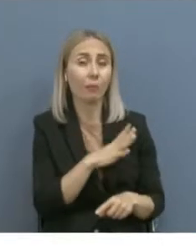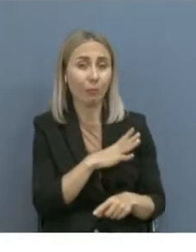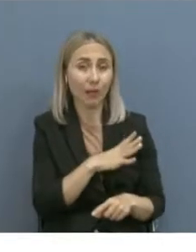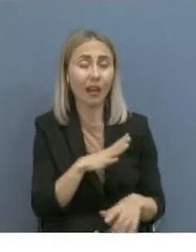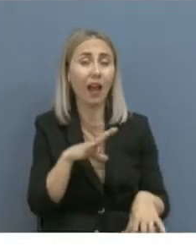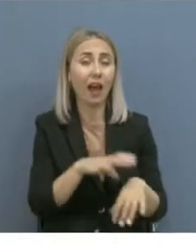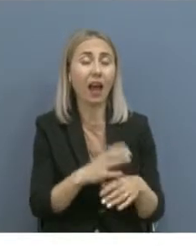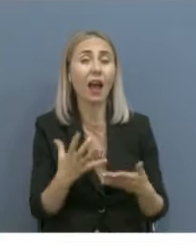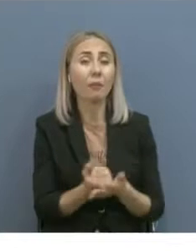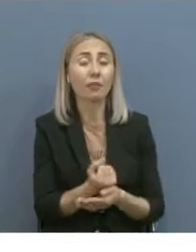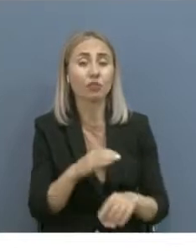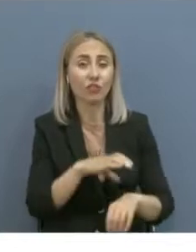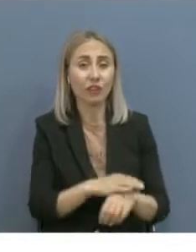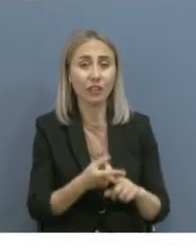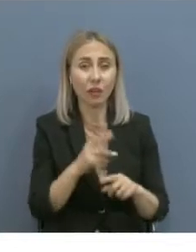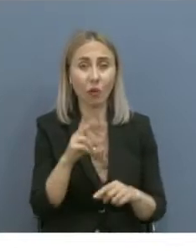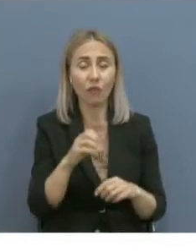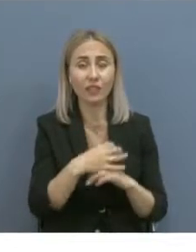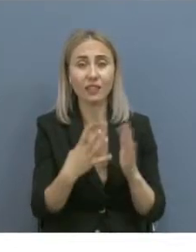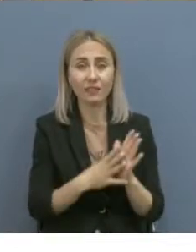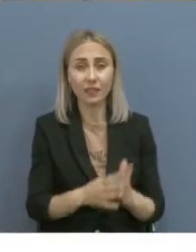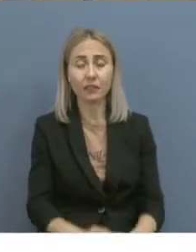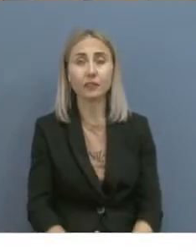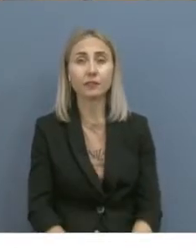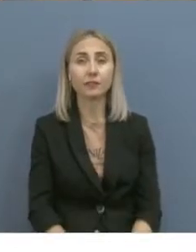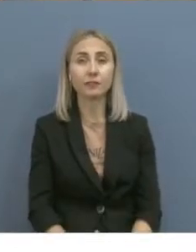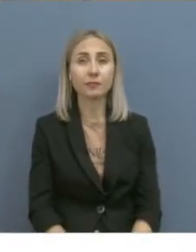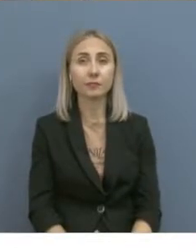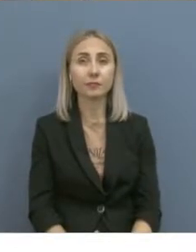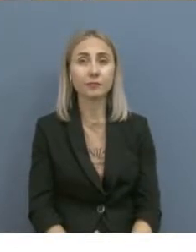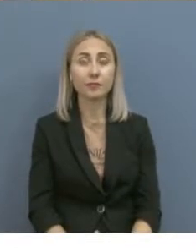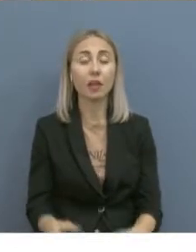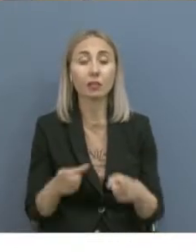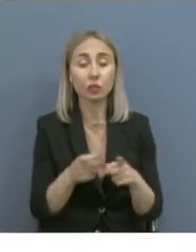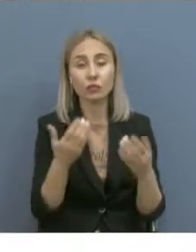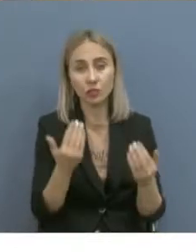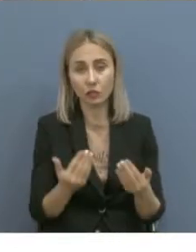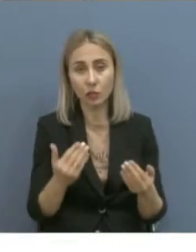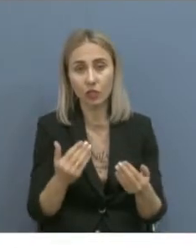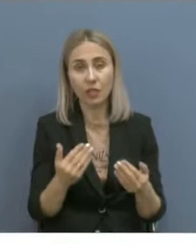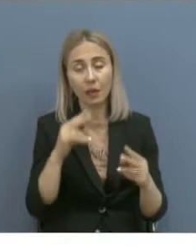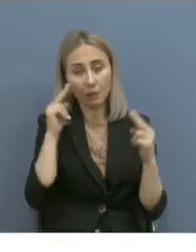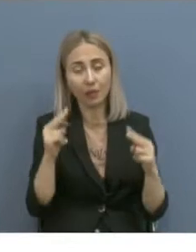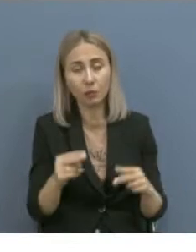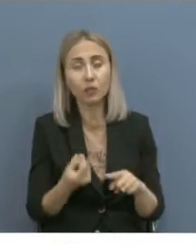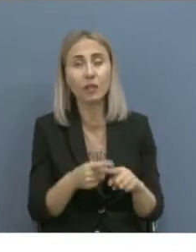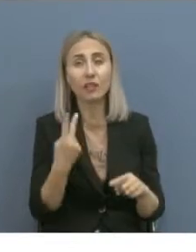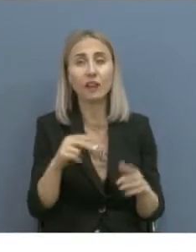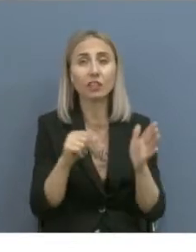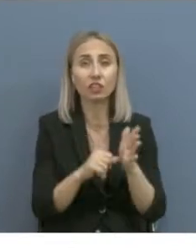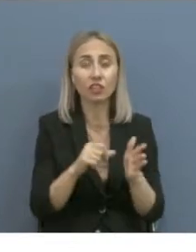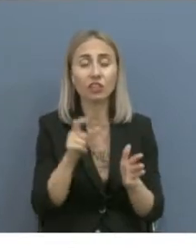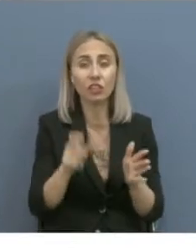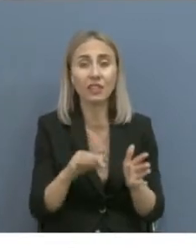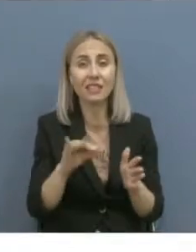Қортында дезинфекция жасау жоспарланған. Айта кеттейік, бүгінгі күні 26 адам бақылауда, соның 18-і үй